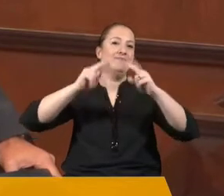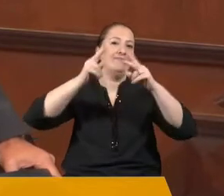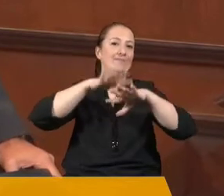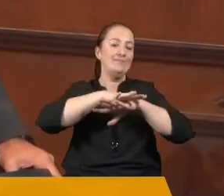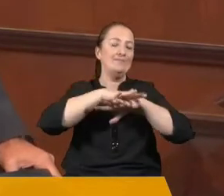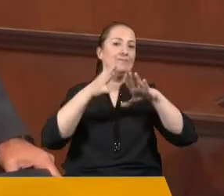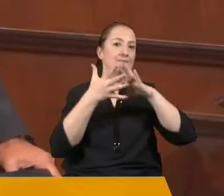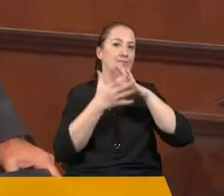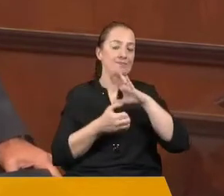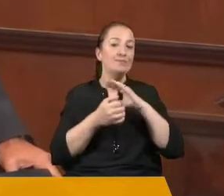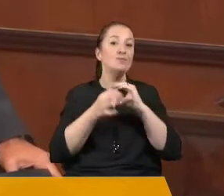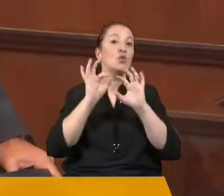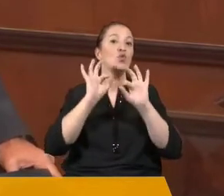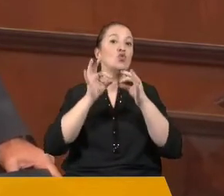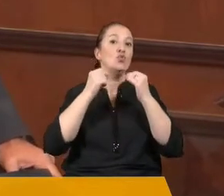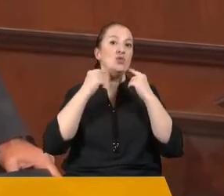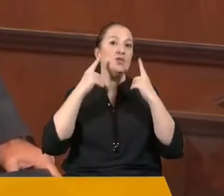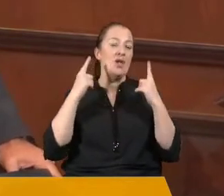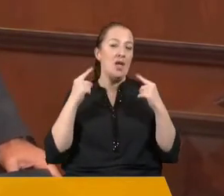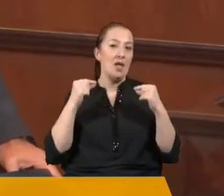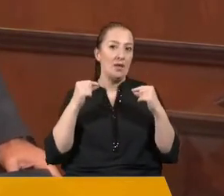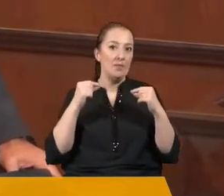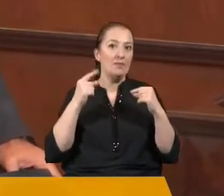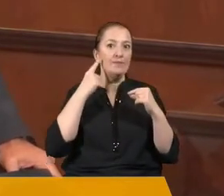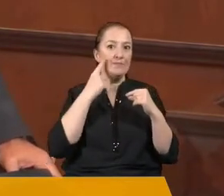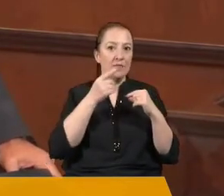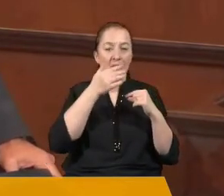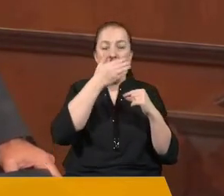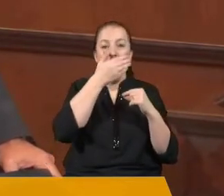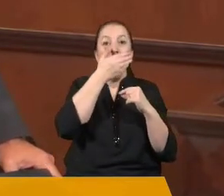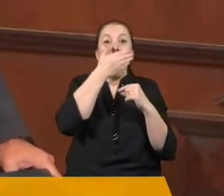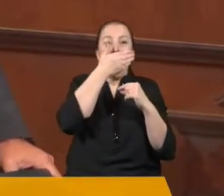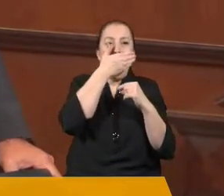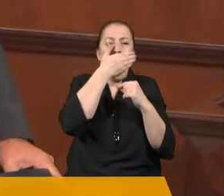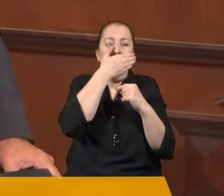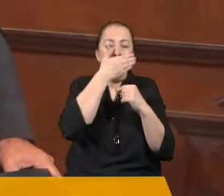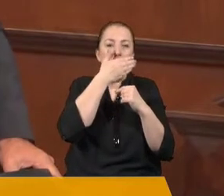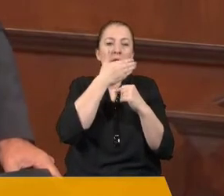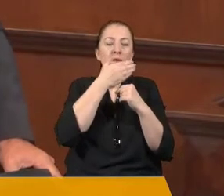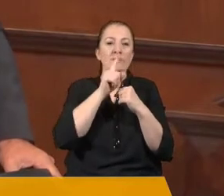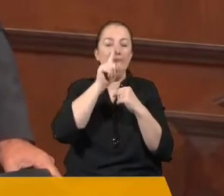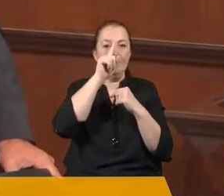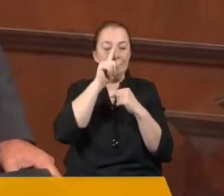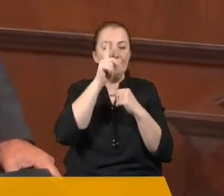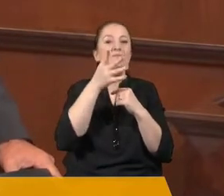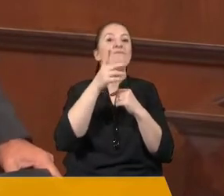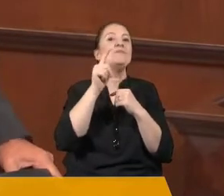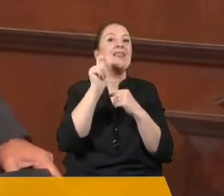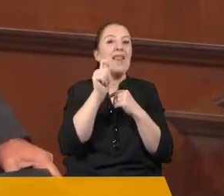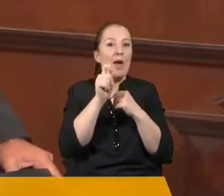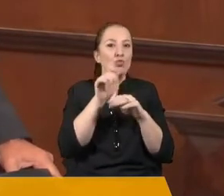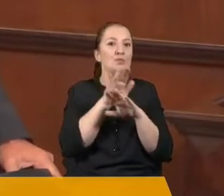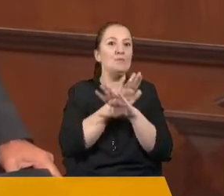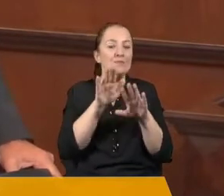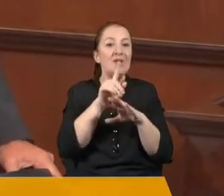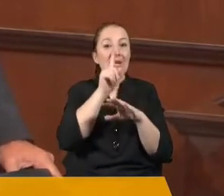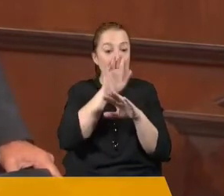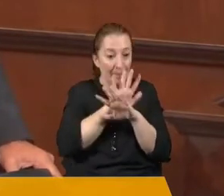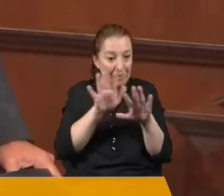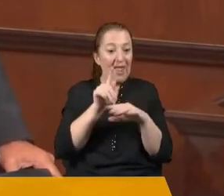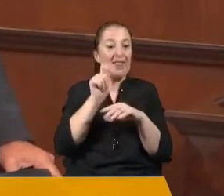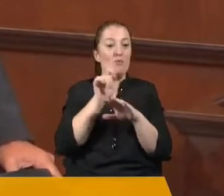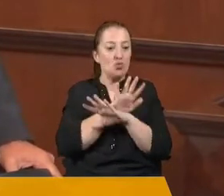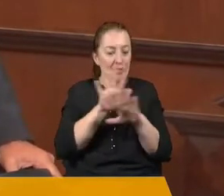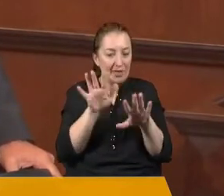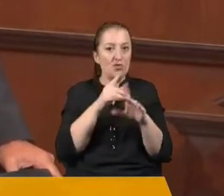delginin aynı olağanüstü ve olağan kurullar gibi Nisan'da bitiyor, Temmuz'da bitecek, Nisan'da bitiyor, Temmuz'da bitecek